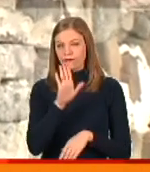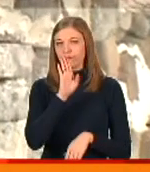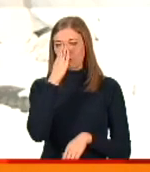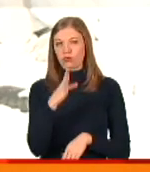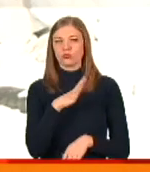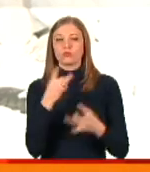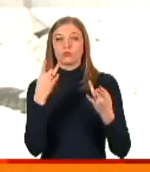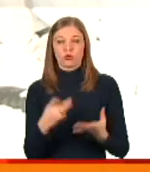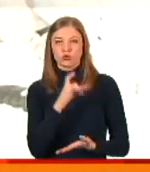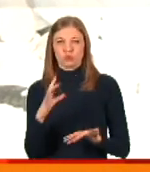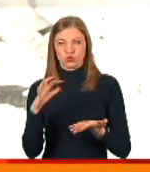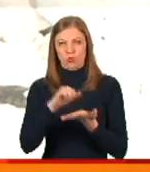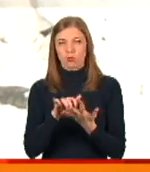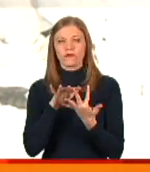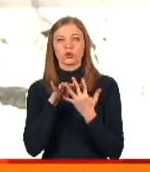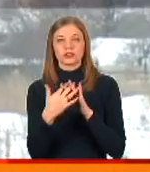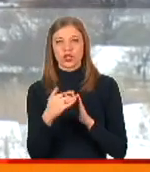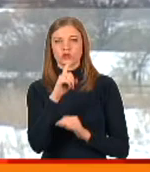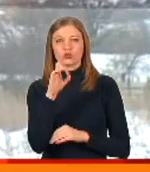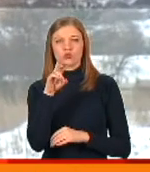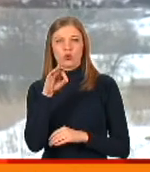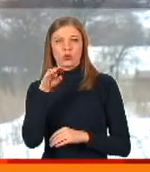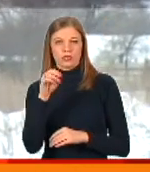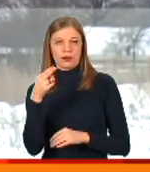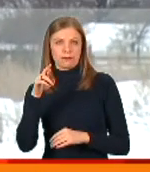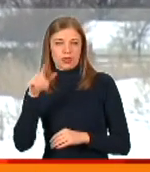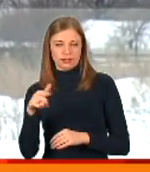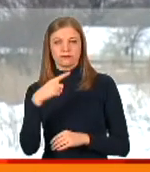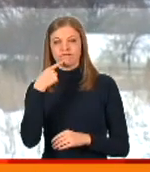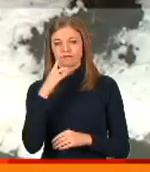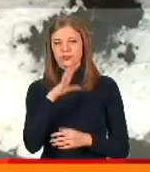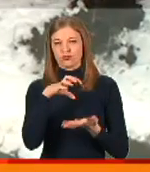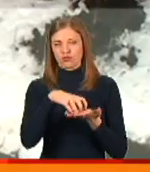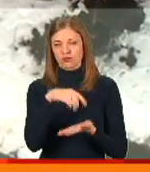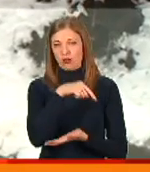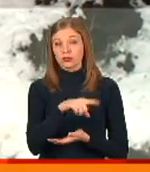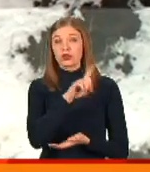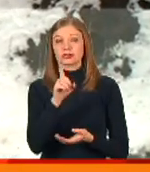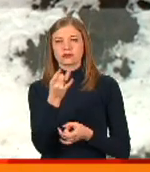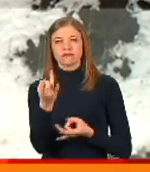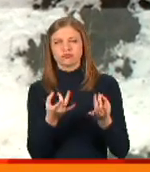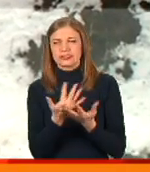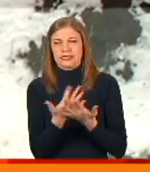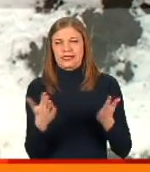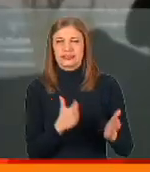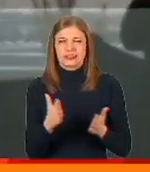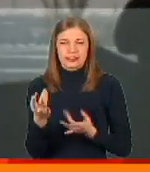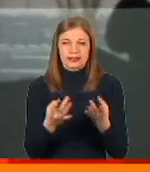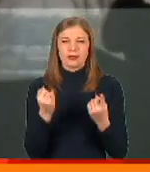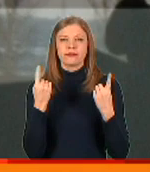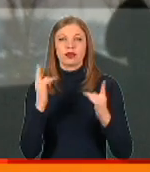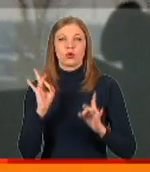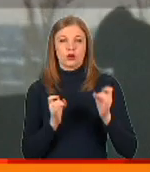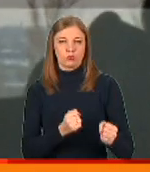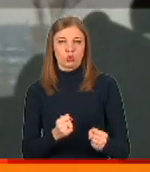ударяв просто із окупованого селища Золоте-5, звітують у штабі ООС. З гранатометів різних систем та